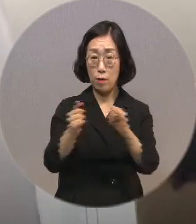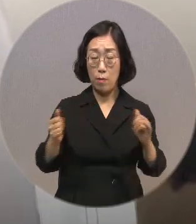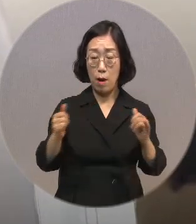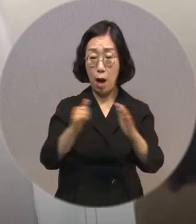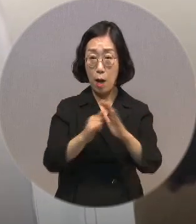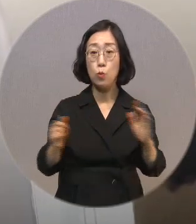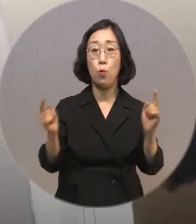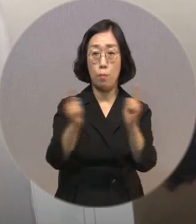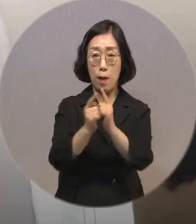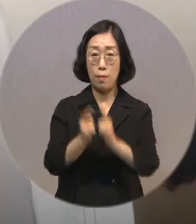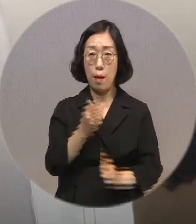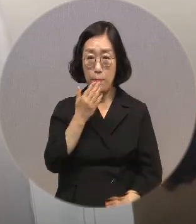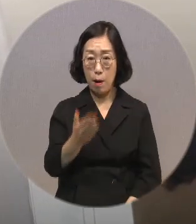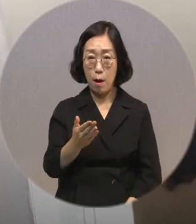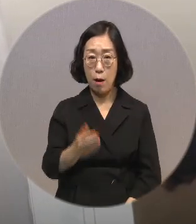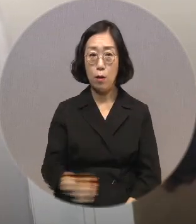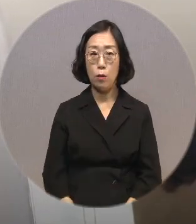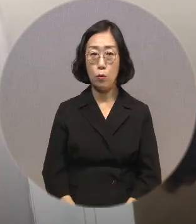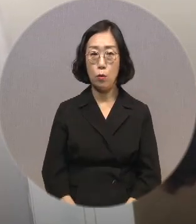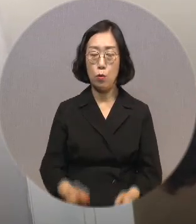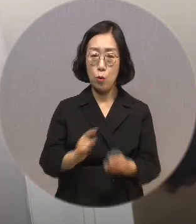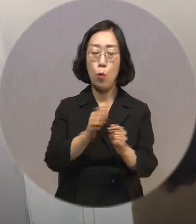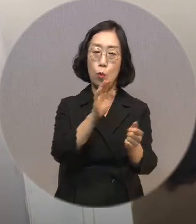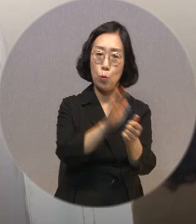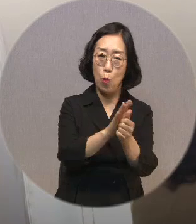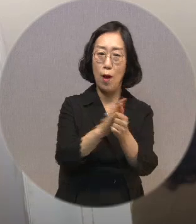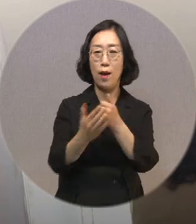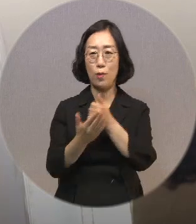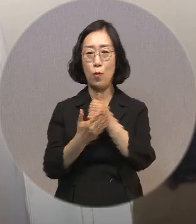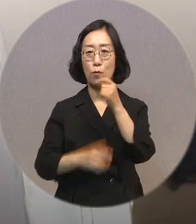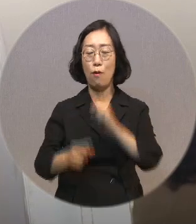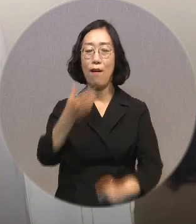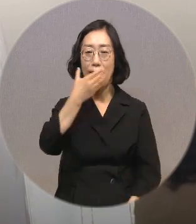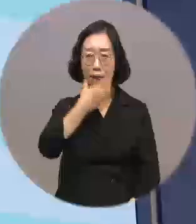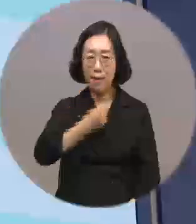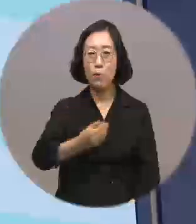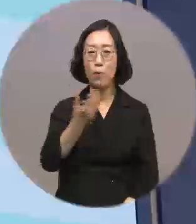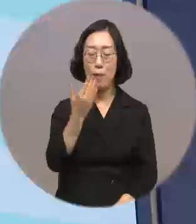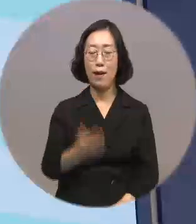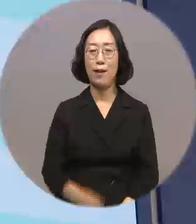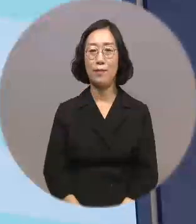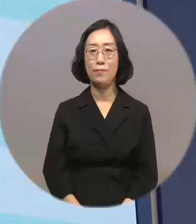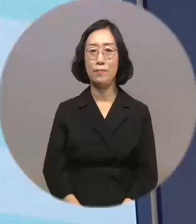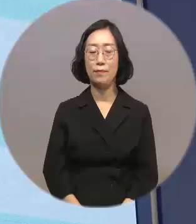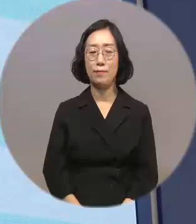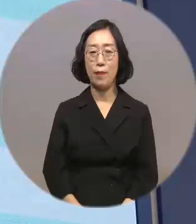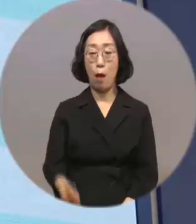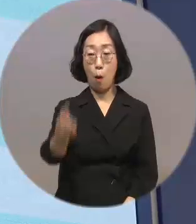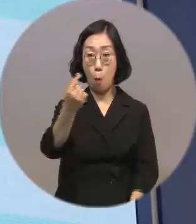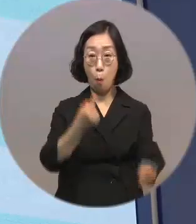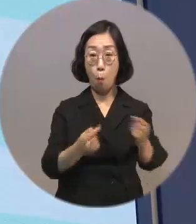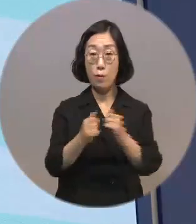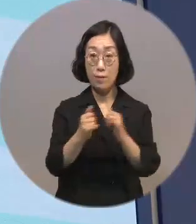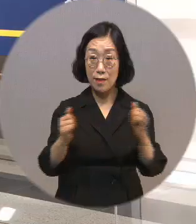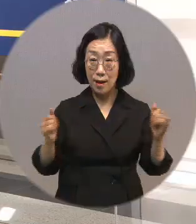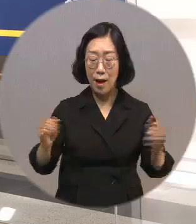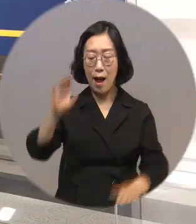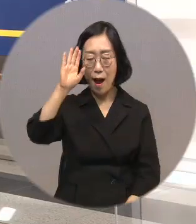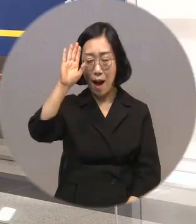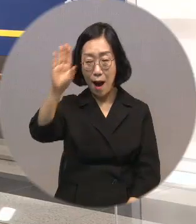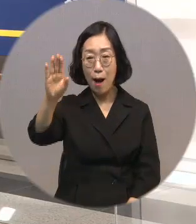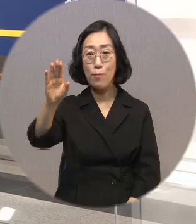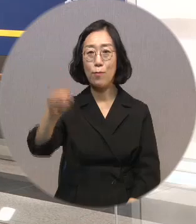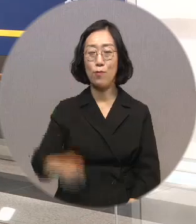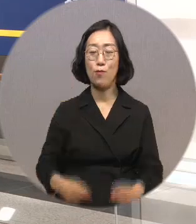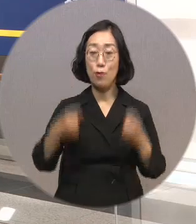만날 수 있고 서로 도우면서 더 행복하게 살 수 있어요. 방문객들은 통일 미래로 여행하는 특별